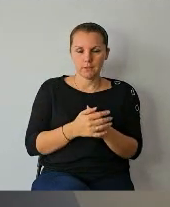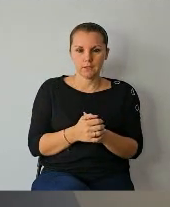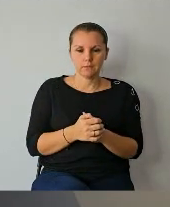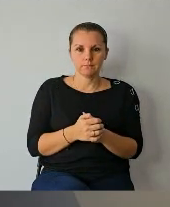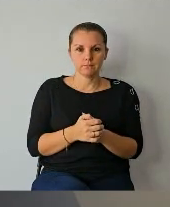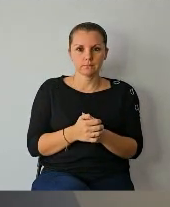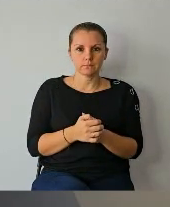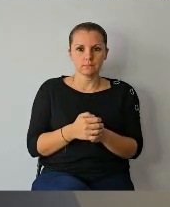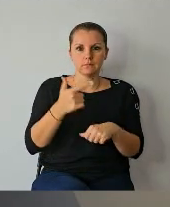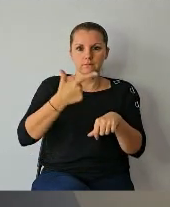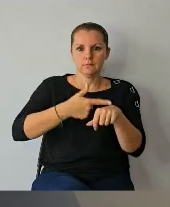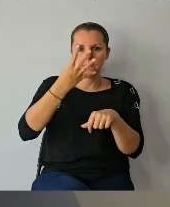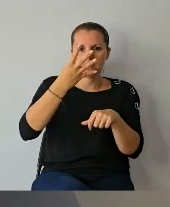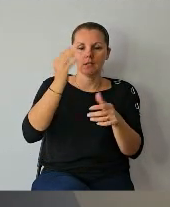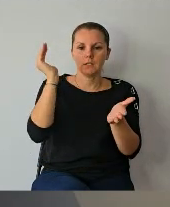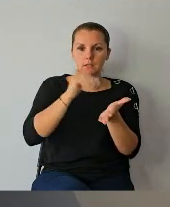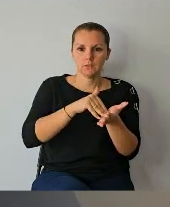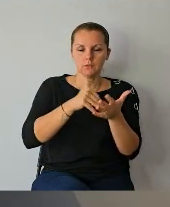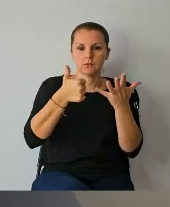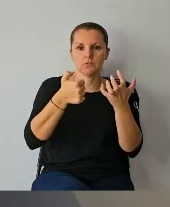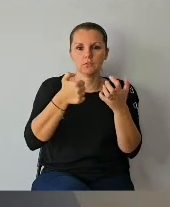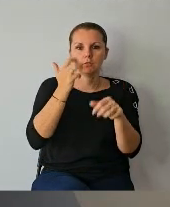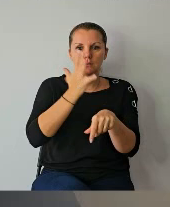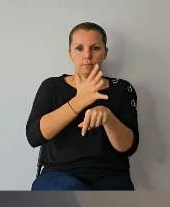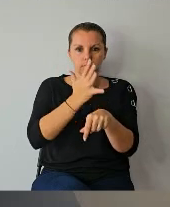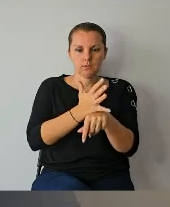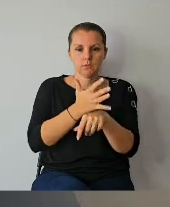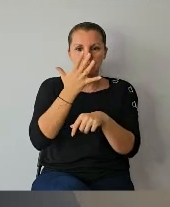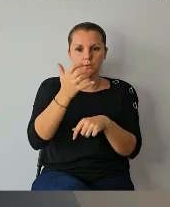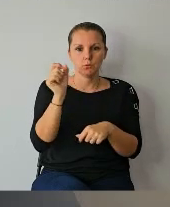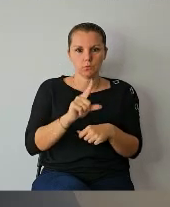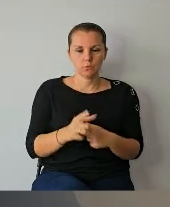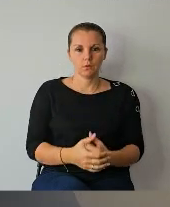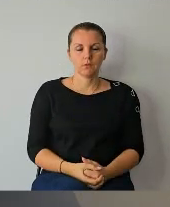2024 24 655,63